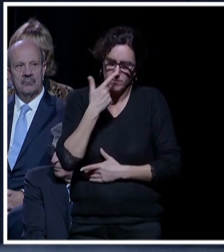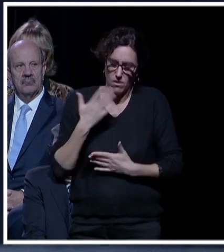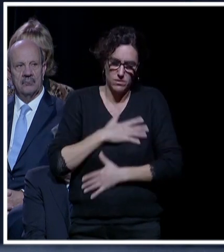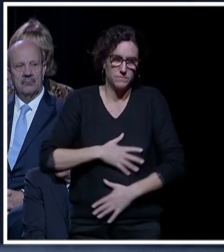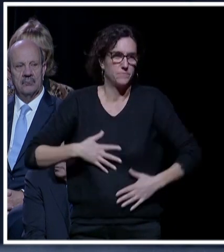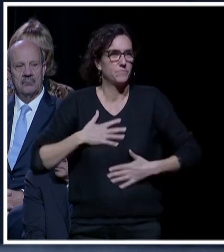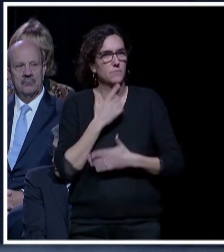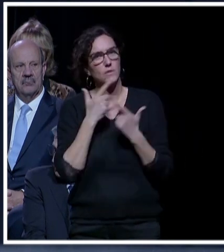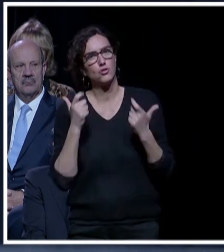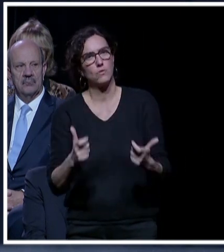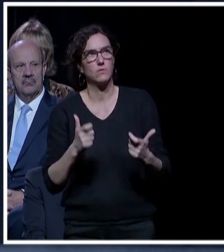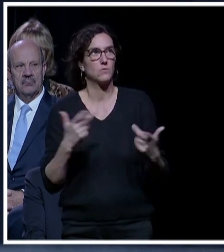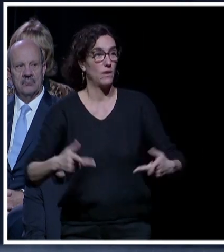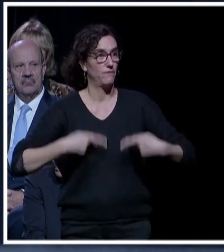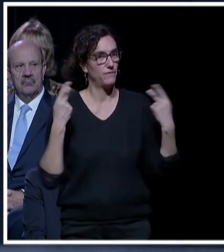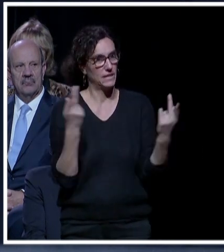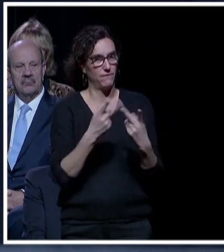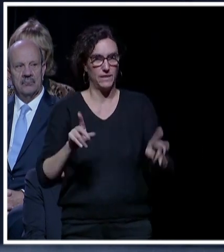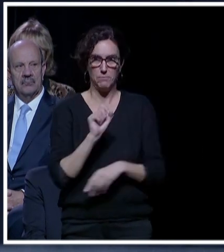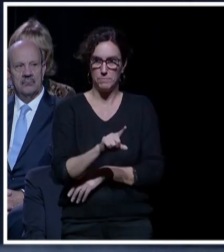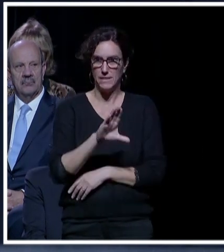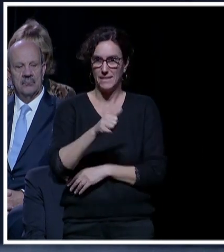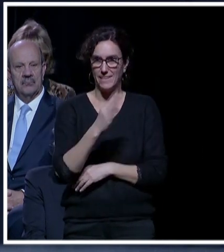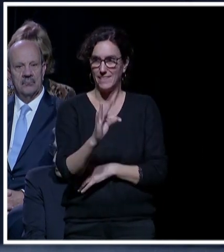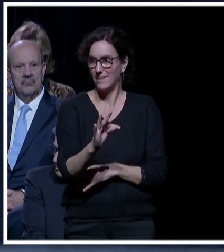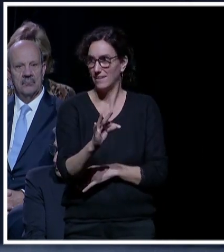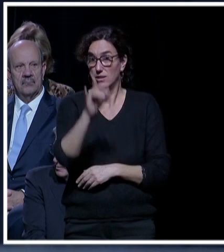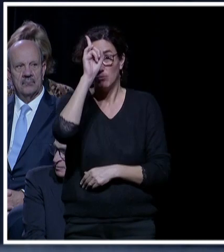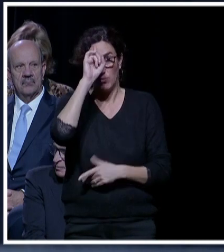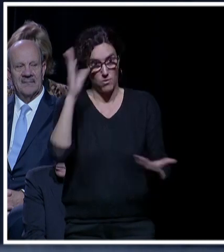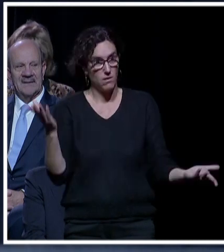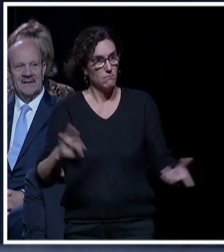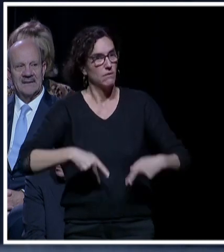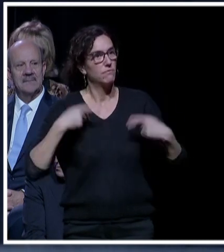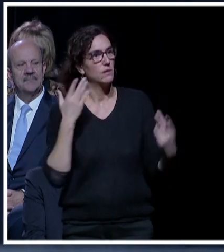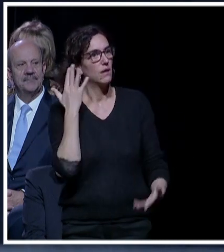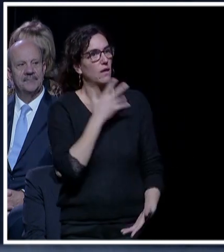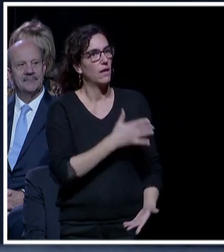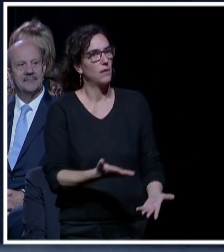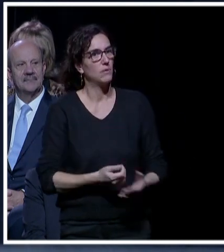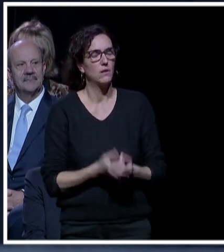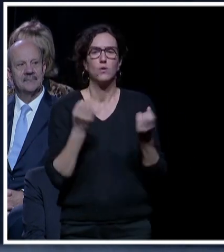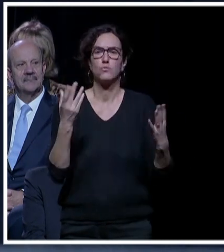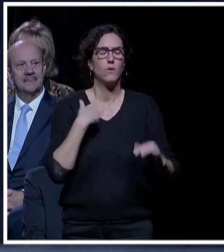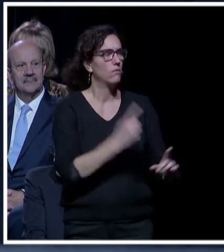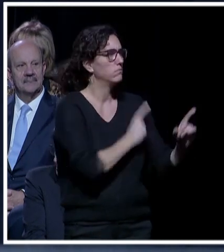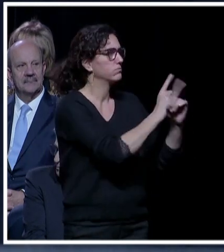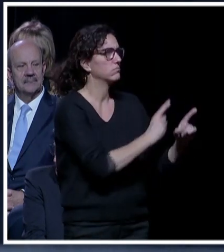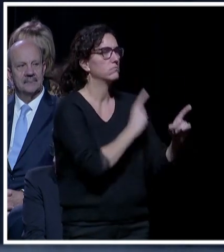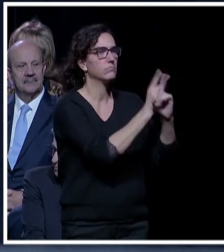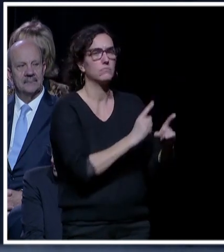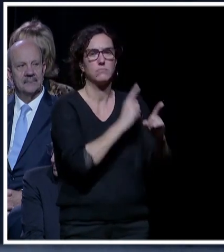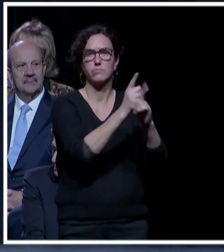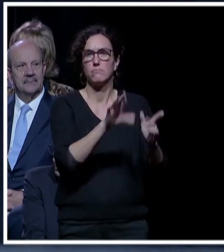la chance de vivre au Canet. Une commune où il fait bon vivre. Je parle souvent avec beaucoup d'élus d'autres départements.